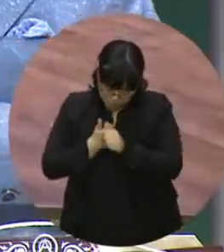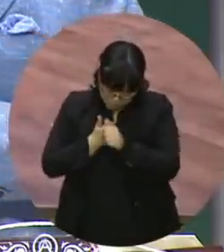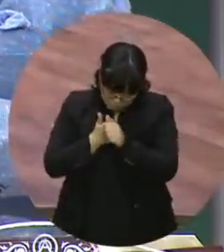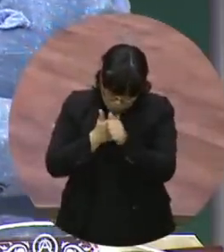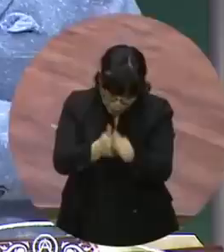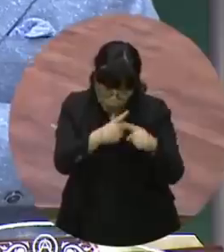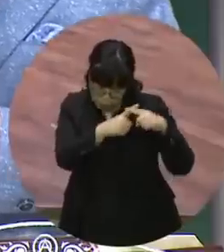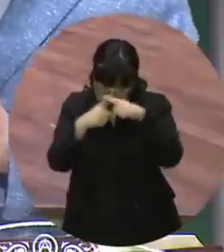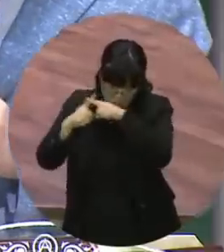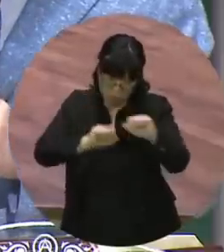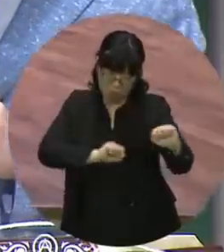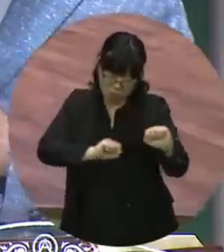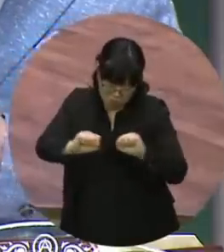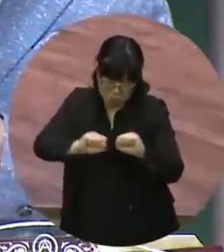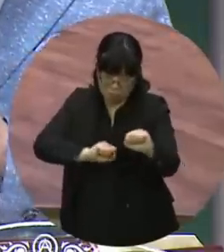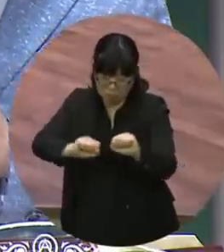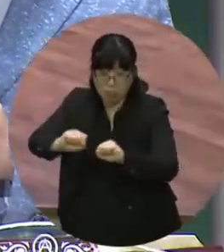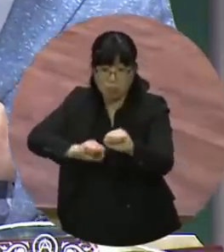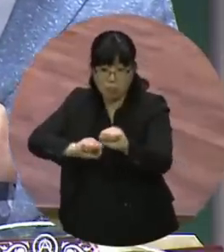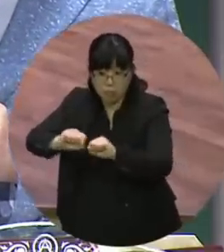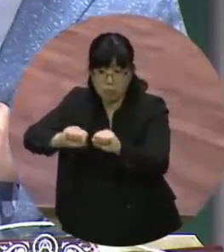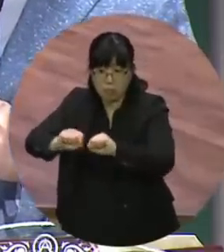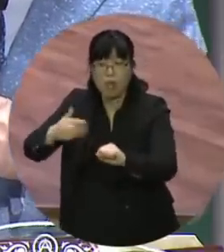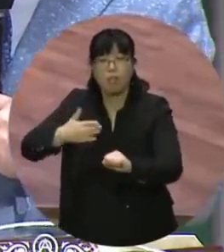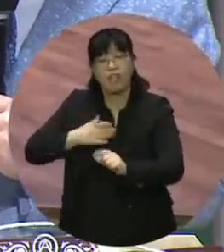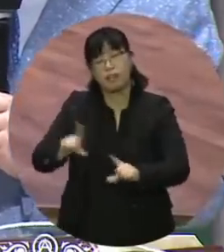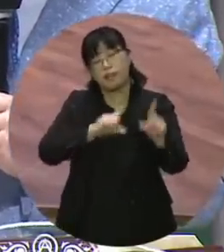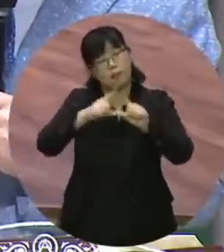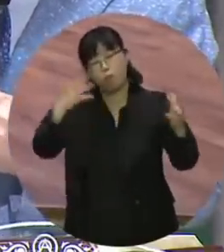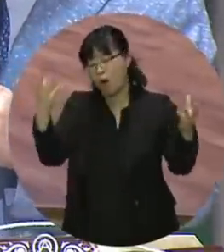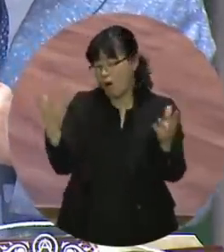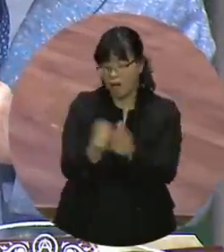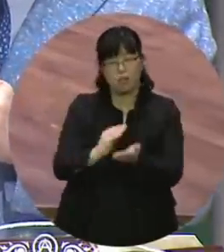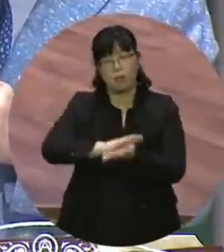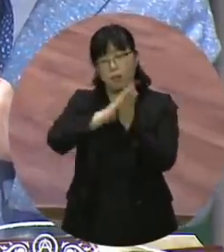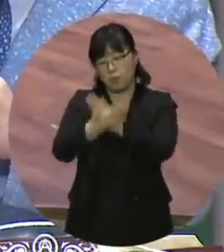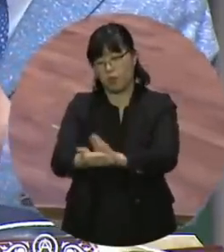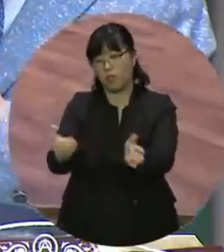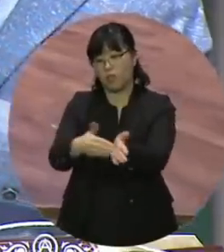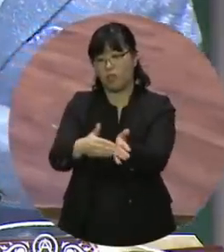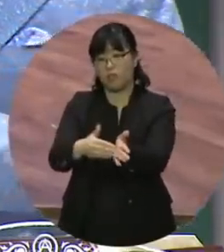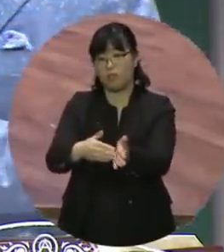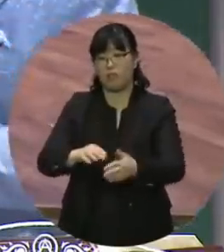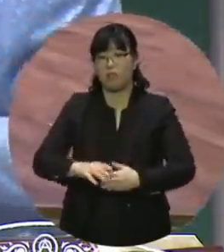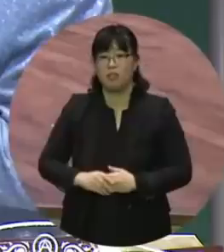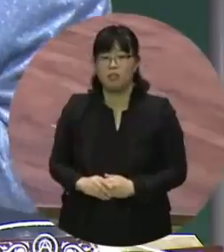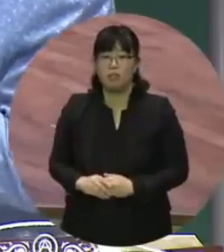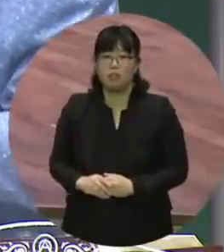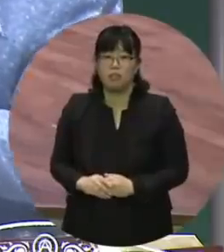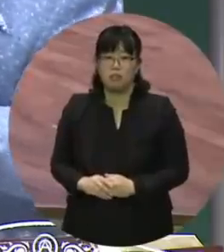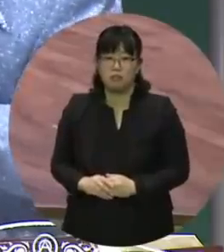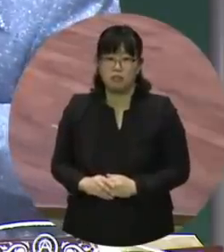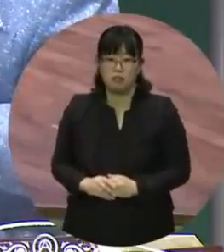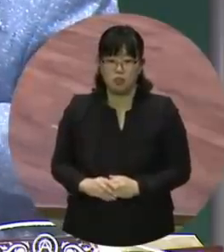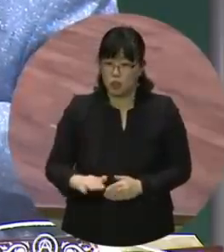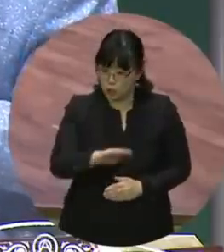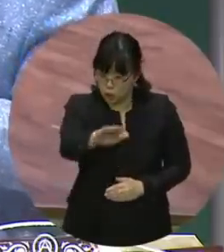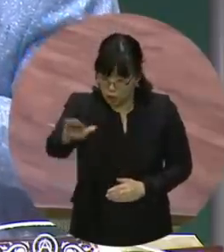해서 순종을 하게 됐단 말이에요. 질문에서 하나님 뭘 원하십니까? 차원이 다르죠. 절대